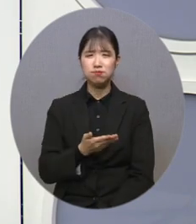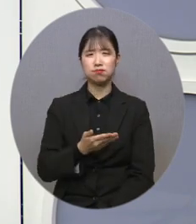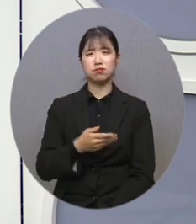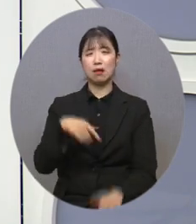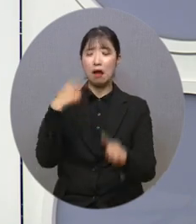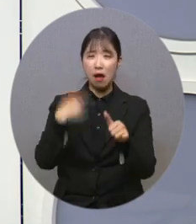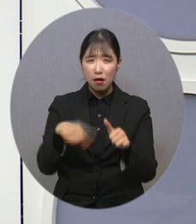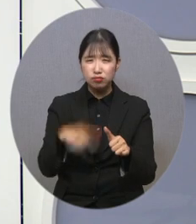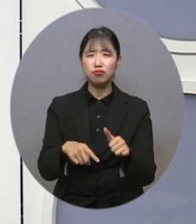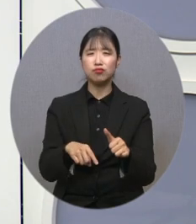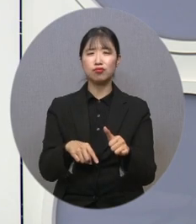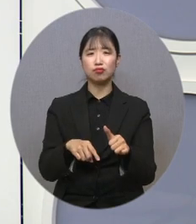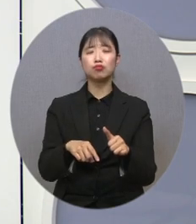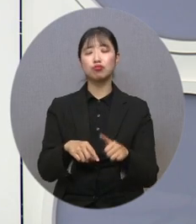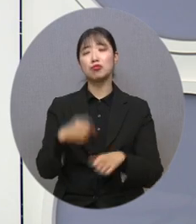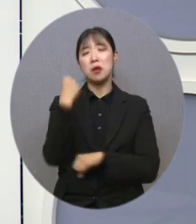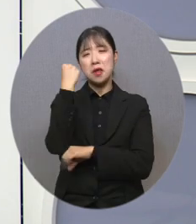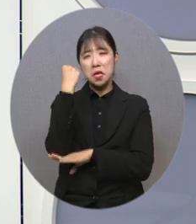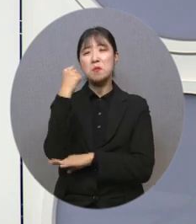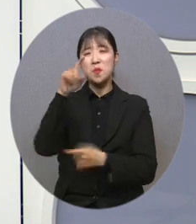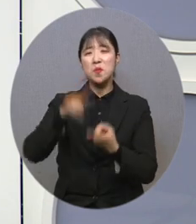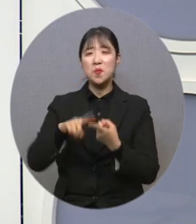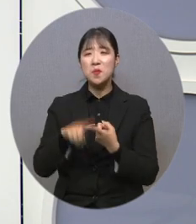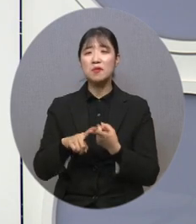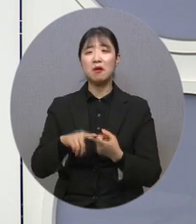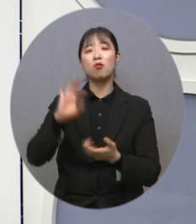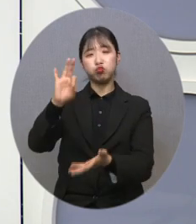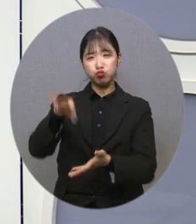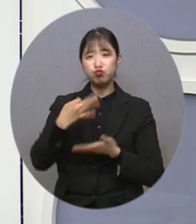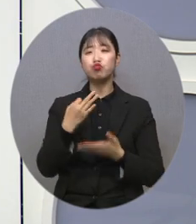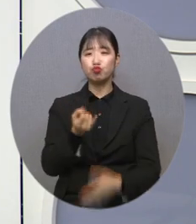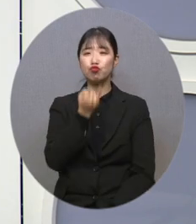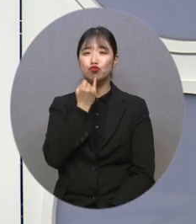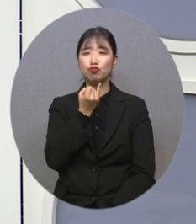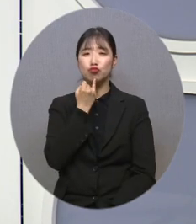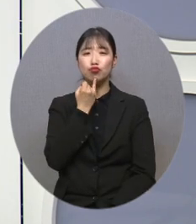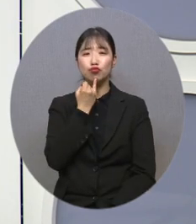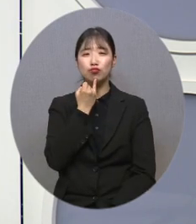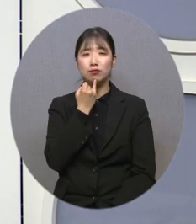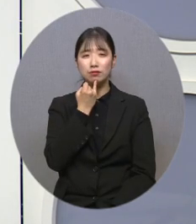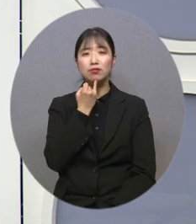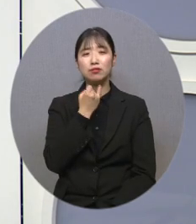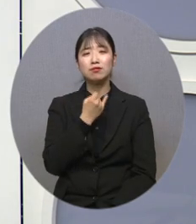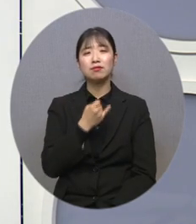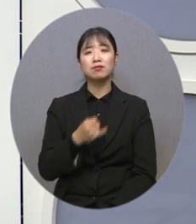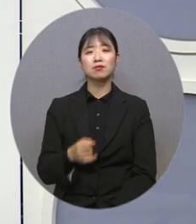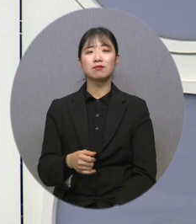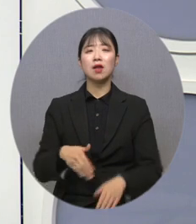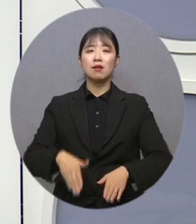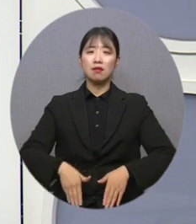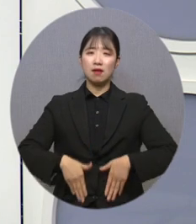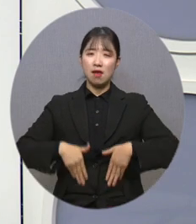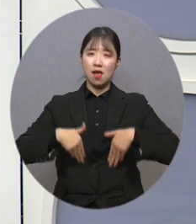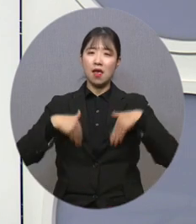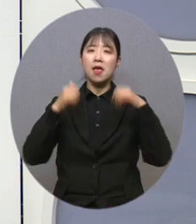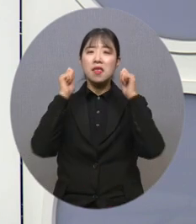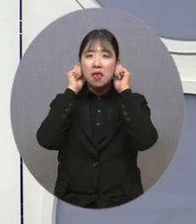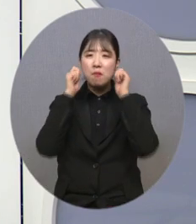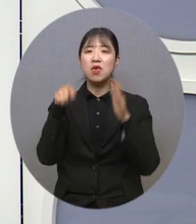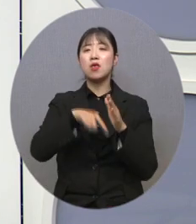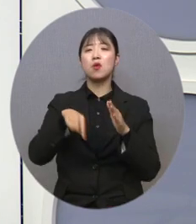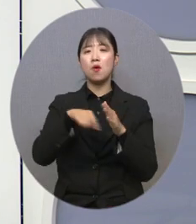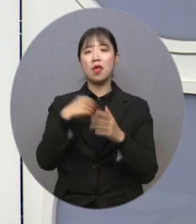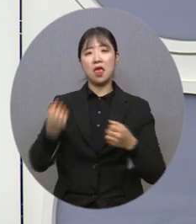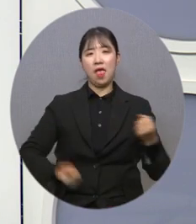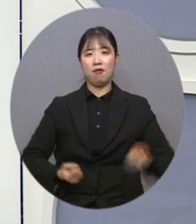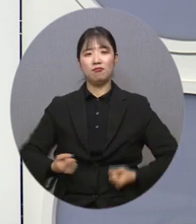학생 그냥 가리키고 기본만 하면은 봉급 잘 나오고 하니까 뜨끈뜨끈한 냄비 속에 앉아있는